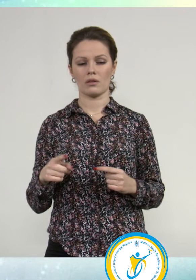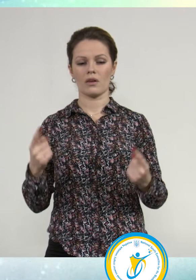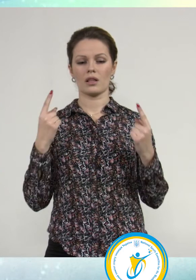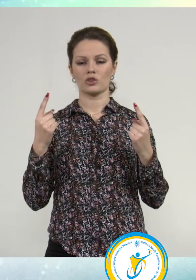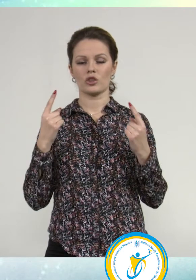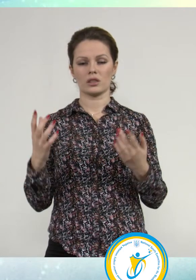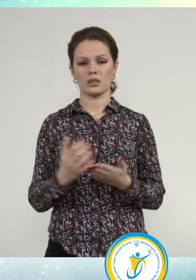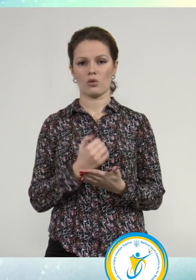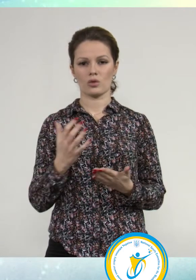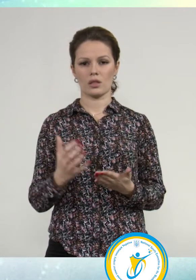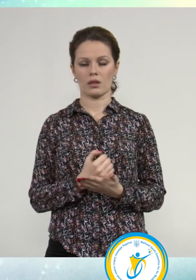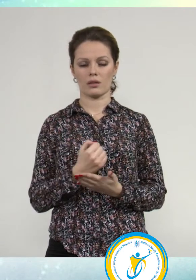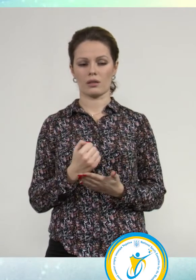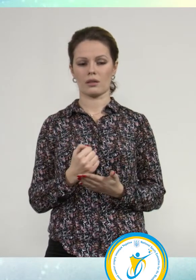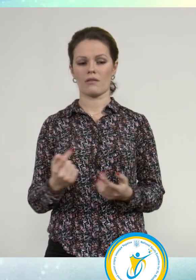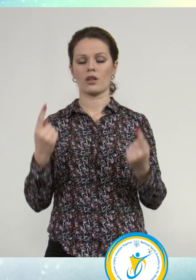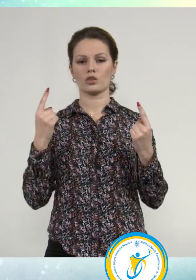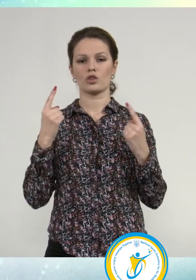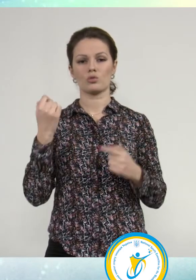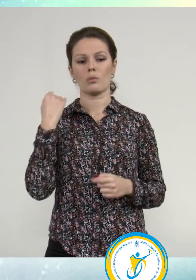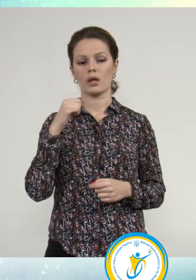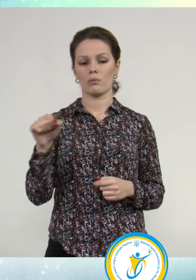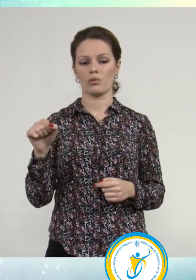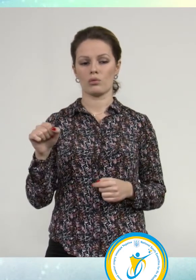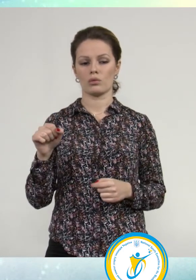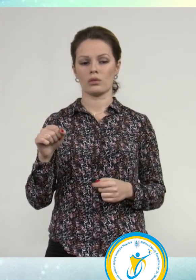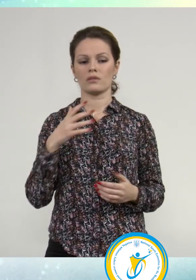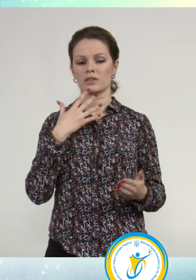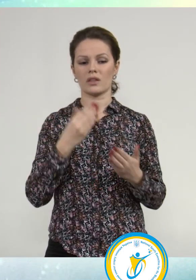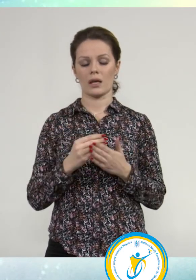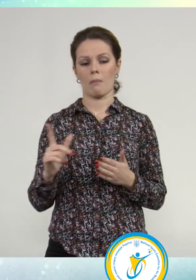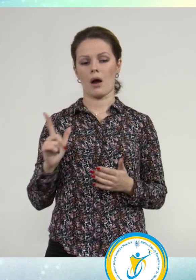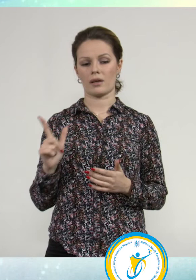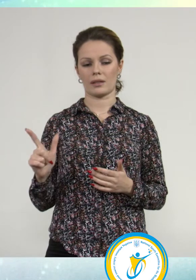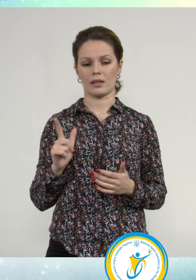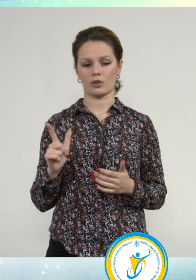величезні досягнення, величезну перемогу своєї партнерши.